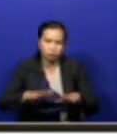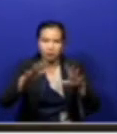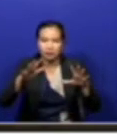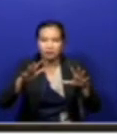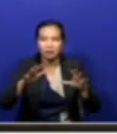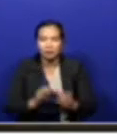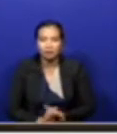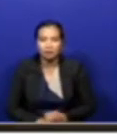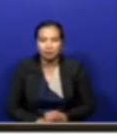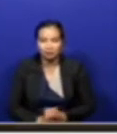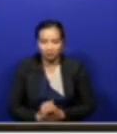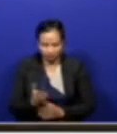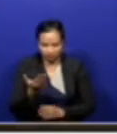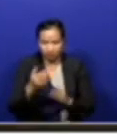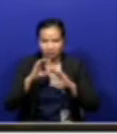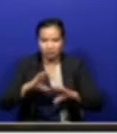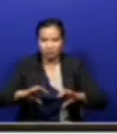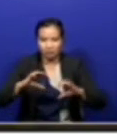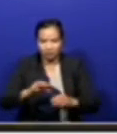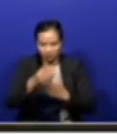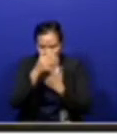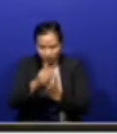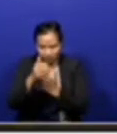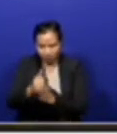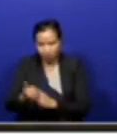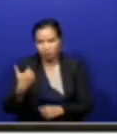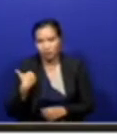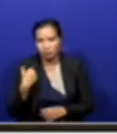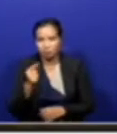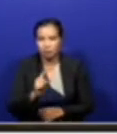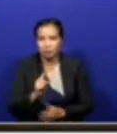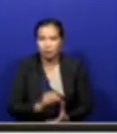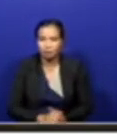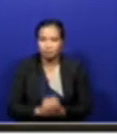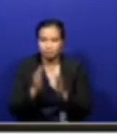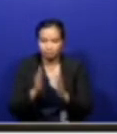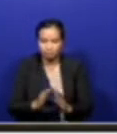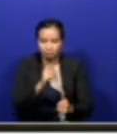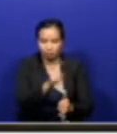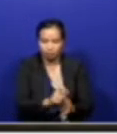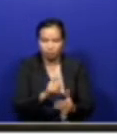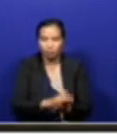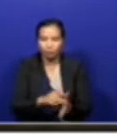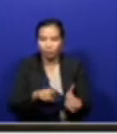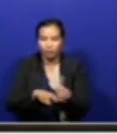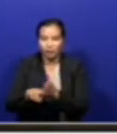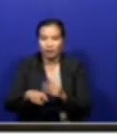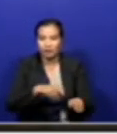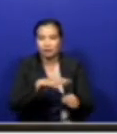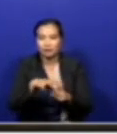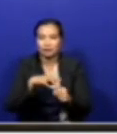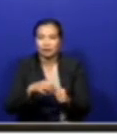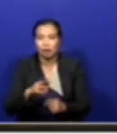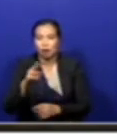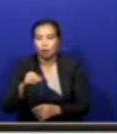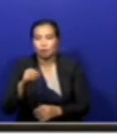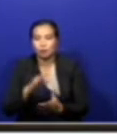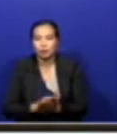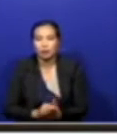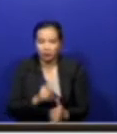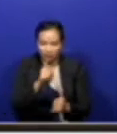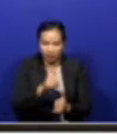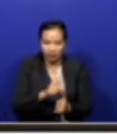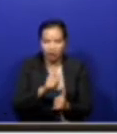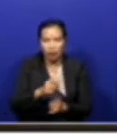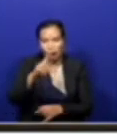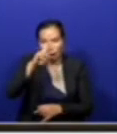นี้แหละครับรัฐบาลใส่ใจสนใจหรือไม่คนที่เสียชีวิตจากโควิดอาจจะไม่ถึง60คนนะครับแต่คนที่เสียชีวิตจากโร